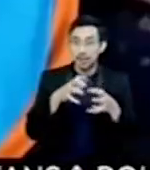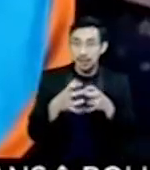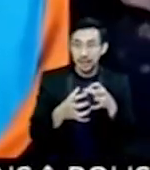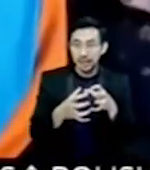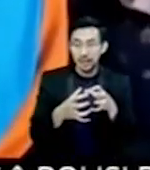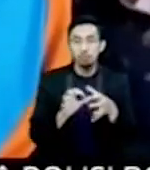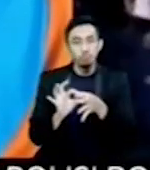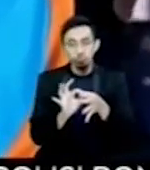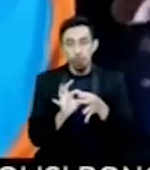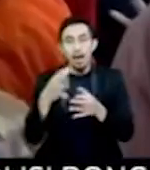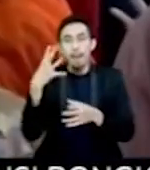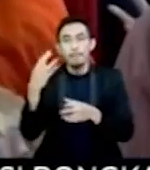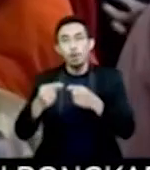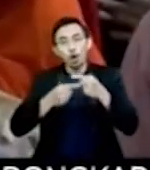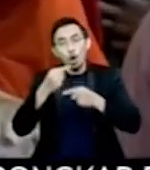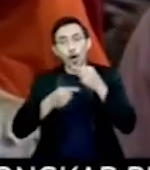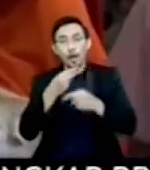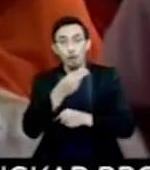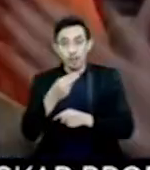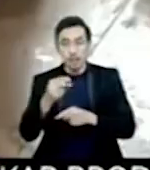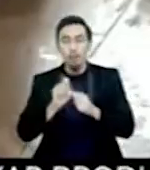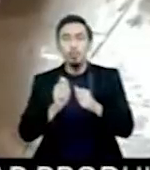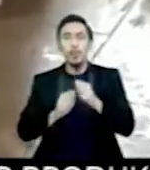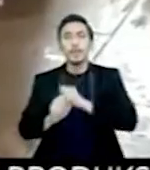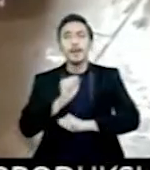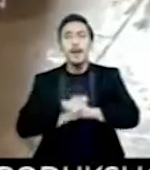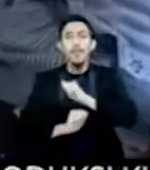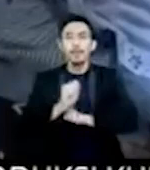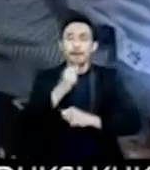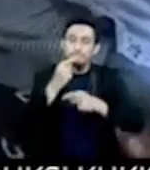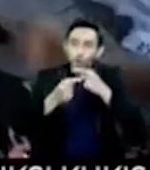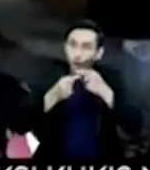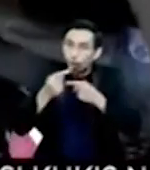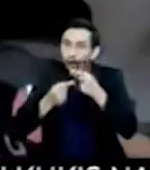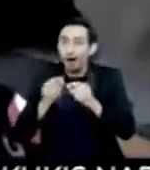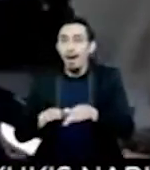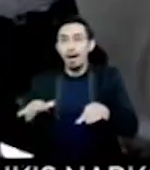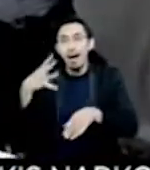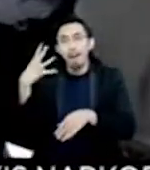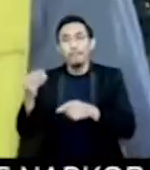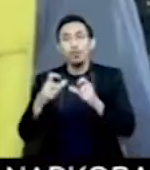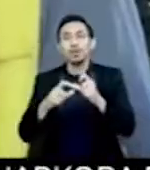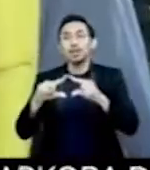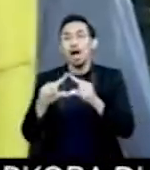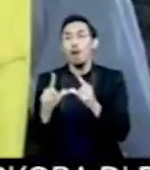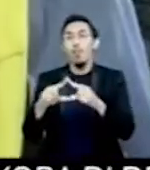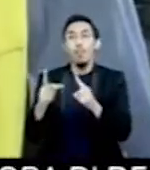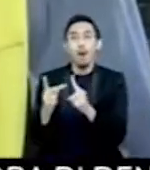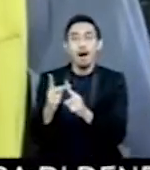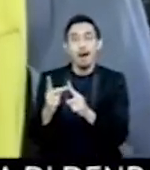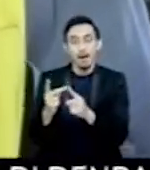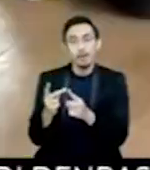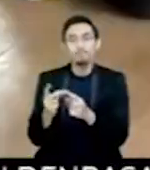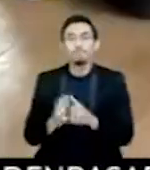Dongeng Indonesia, menggelar kegiatan sosial mendongeng untuk anak-anak di Kampung Sawah, Ciputa, Tangerang Selatan. Selain mendongeng